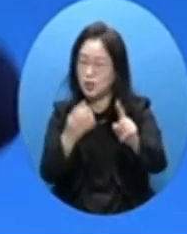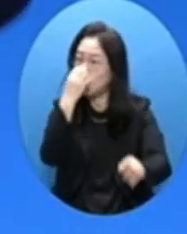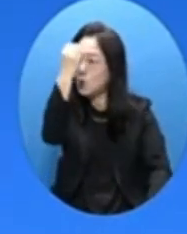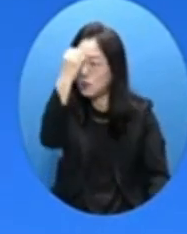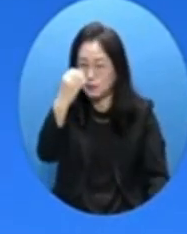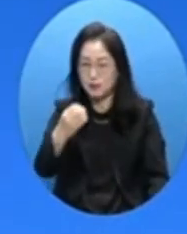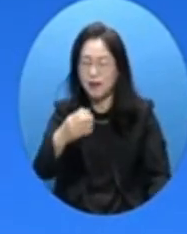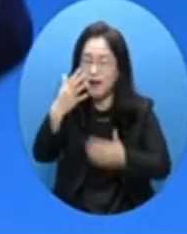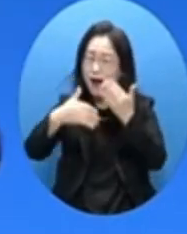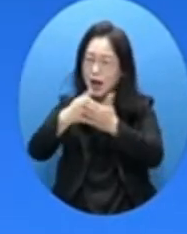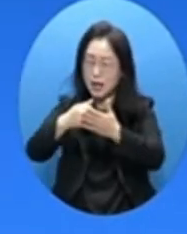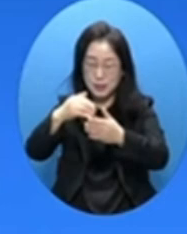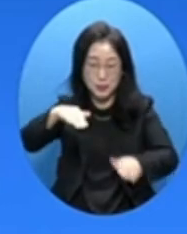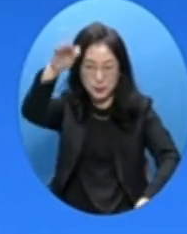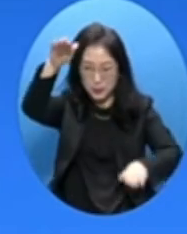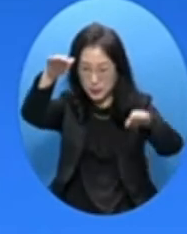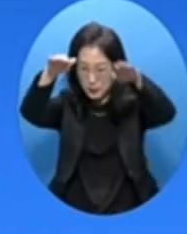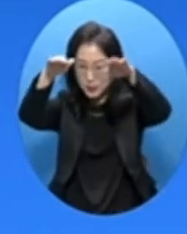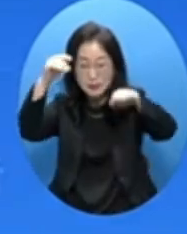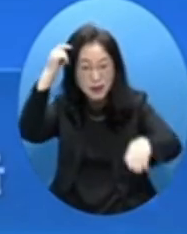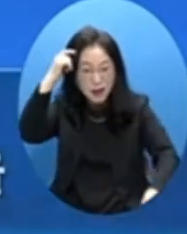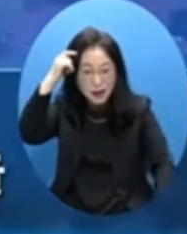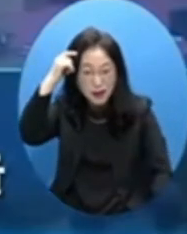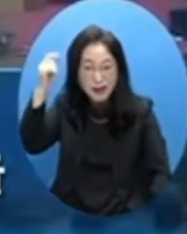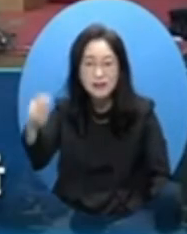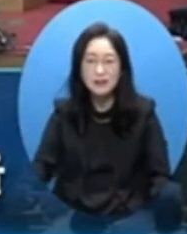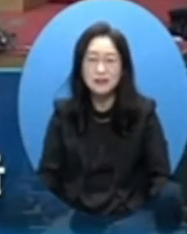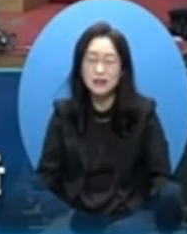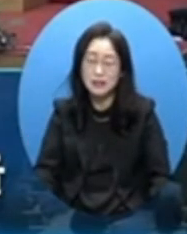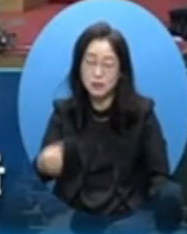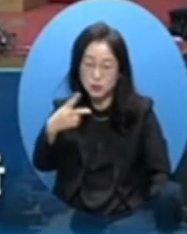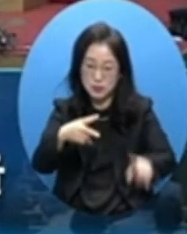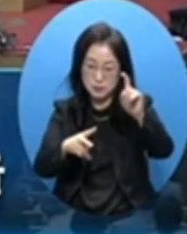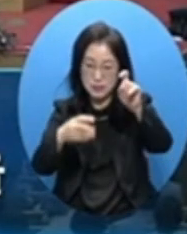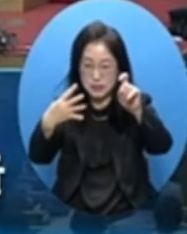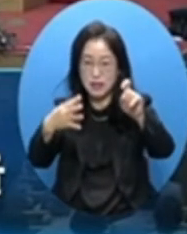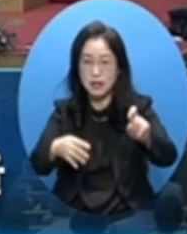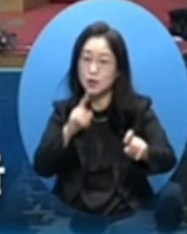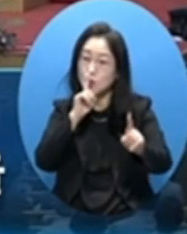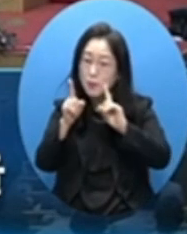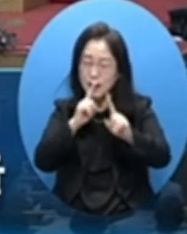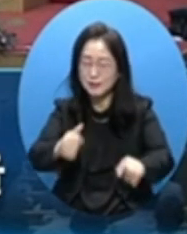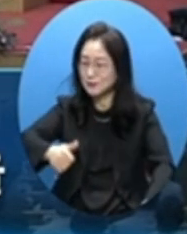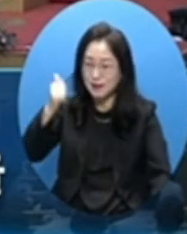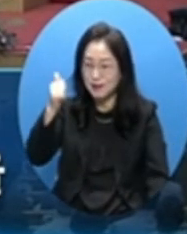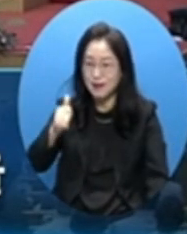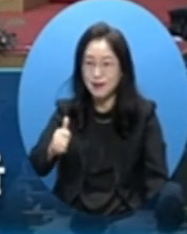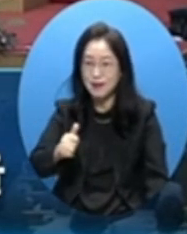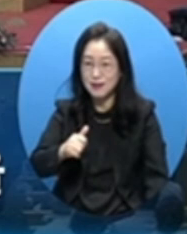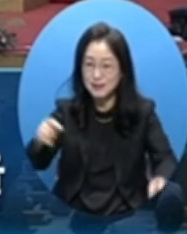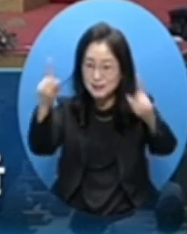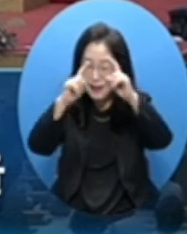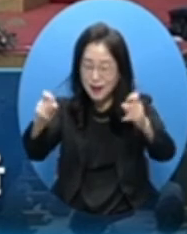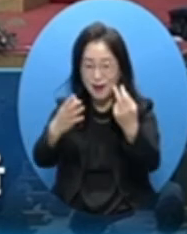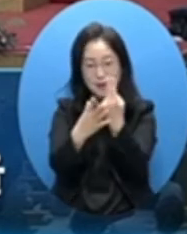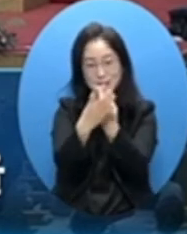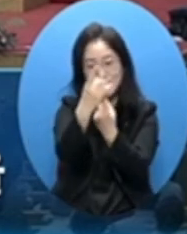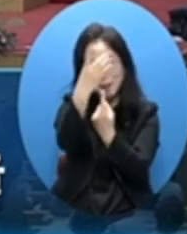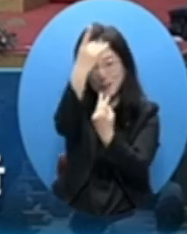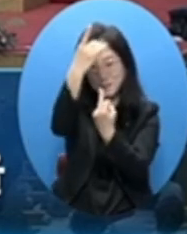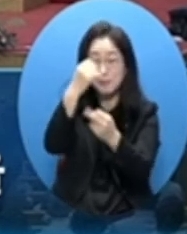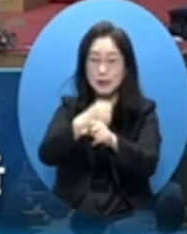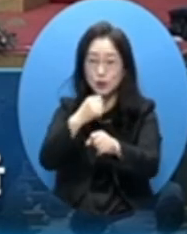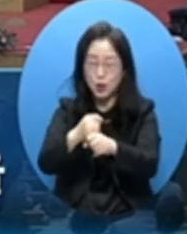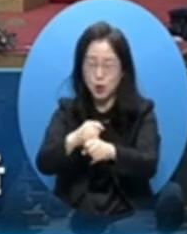하나님처럼 높아지려고 했습니다 창세기 12장 4절 보니까 이와 같이 말씀합니다 또 말하되 자 성읍과 탑을 건설하여